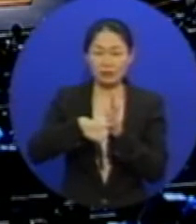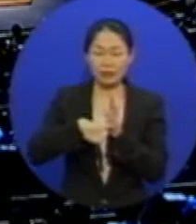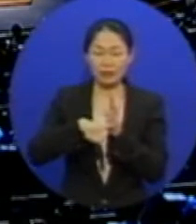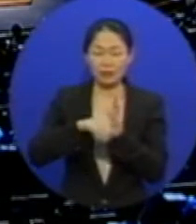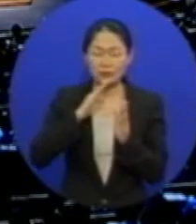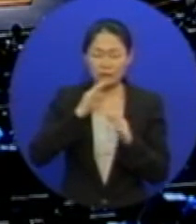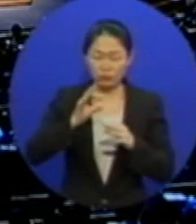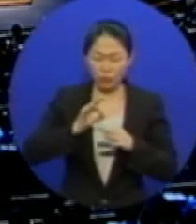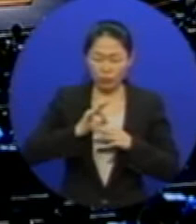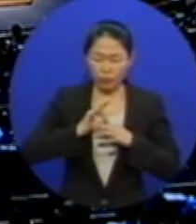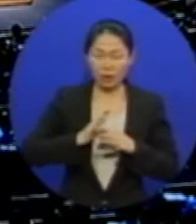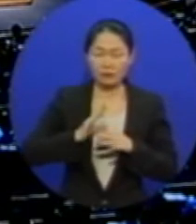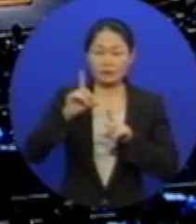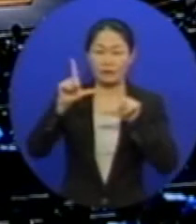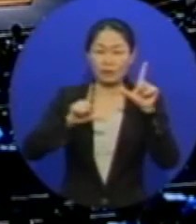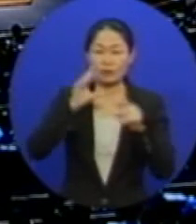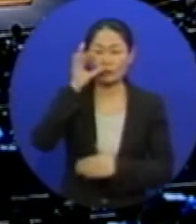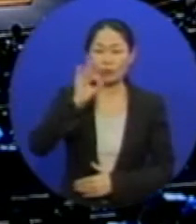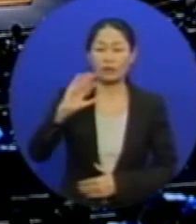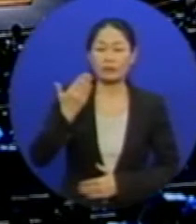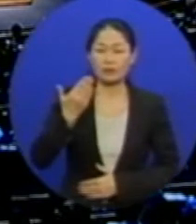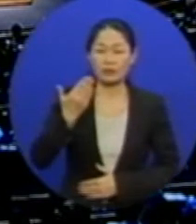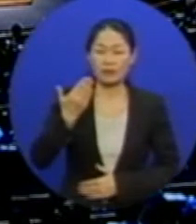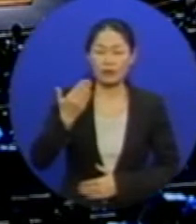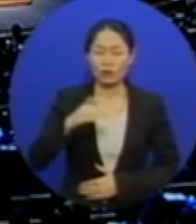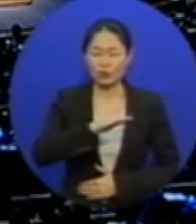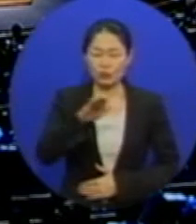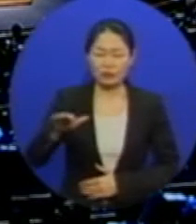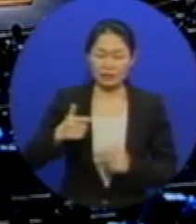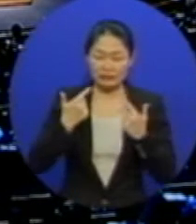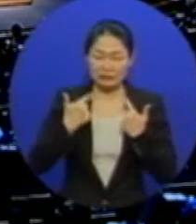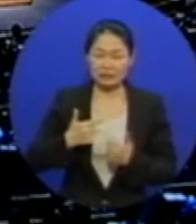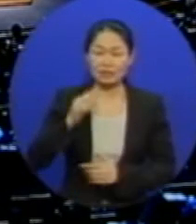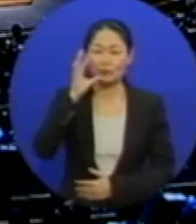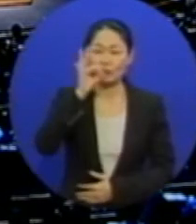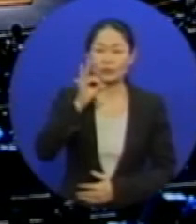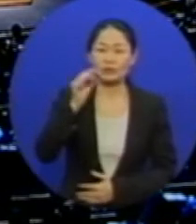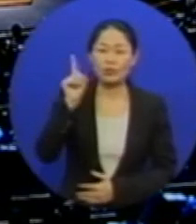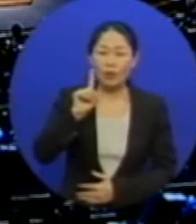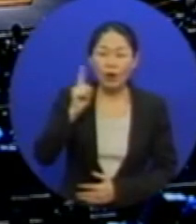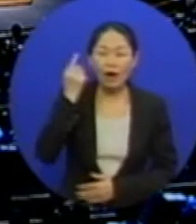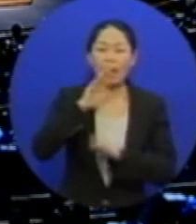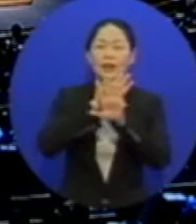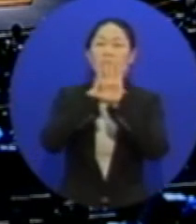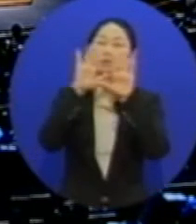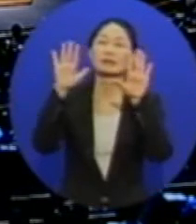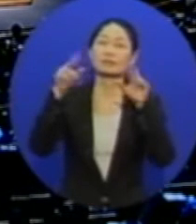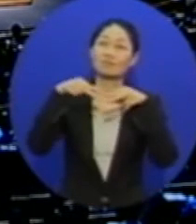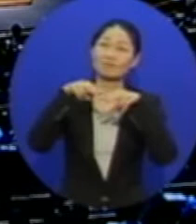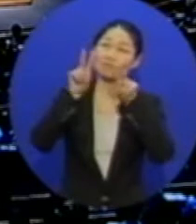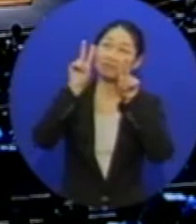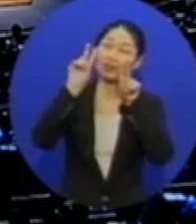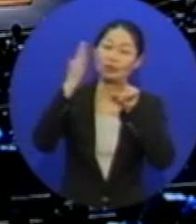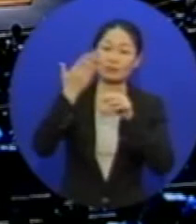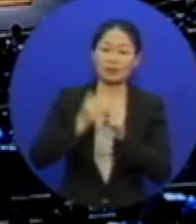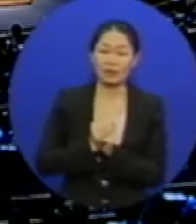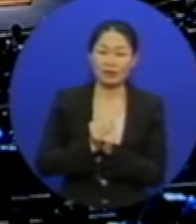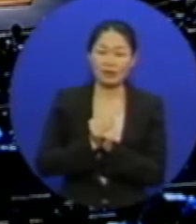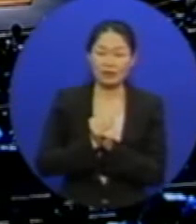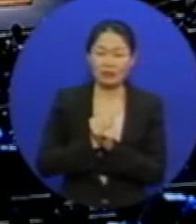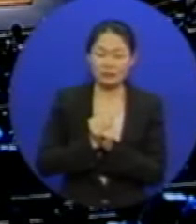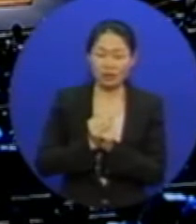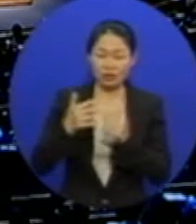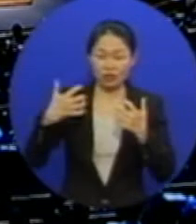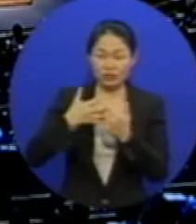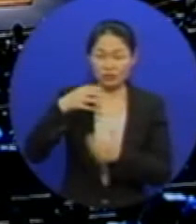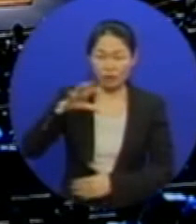놀라운 장면을 봅니다 나는 우리가 널 보낼 하늘이 에요 아 그 전쟁에 대해서 의식이 돌아와서